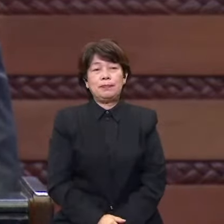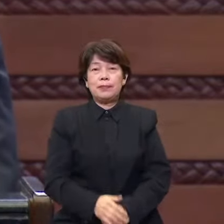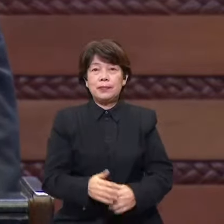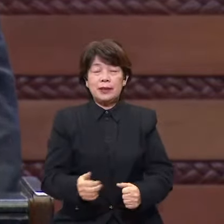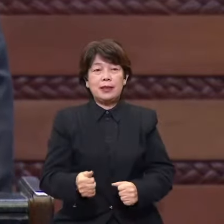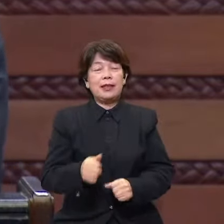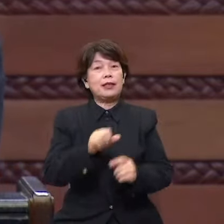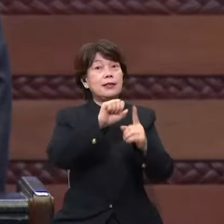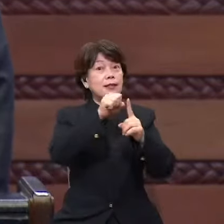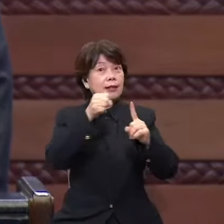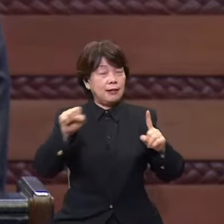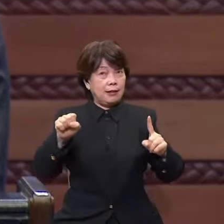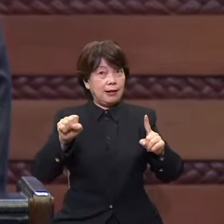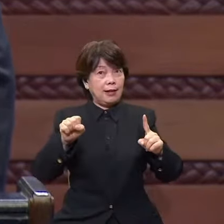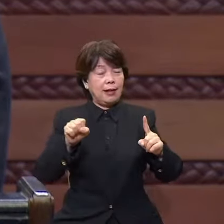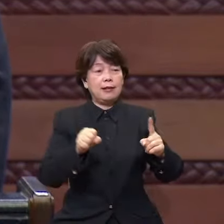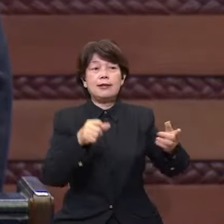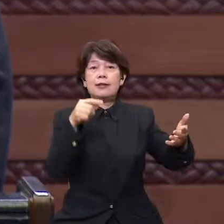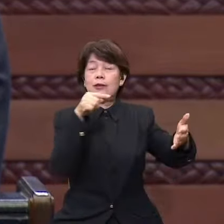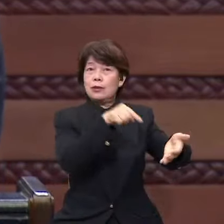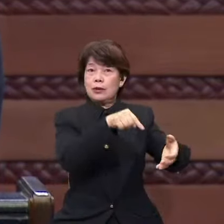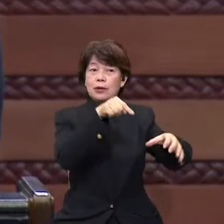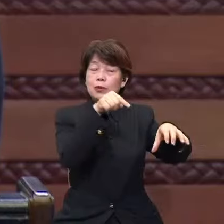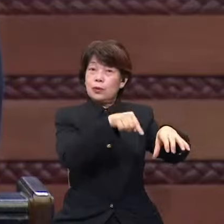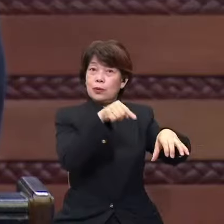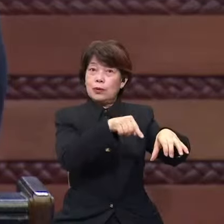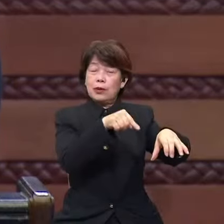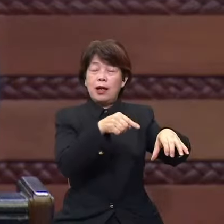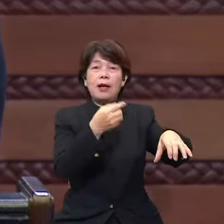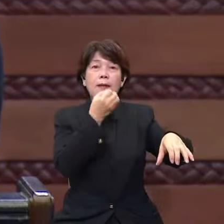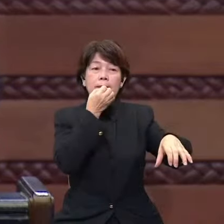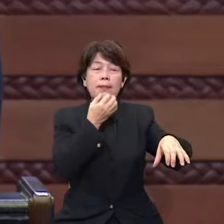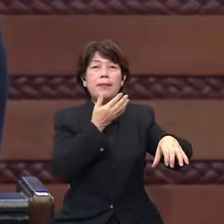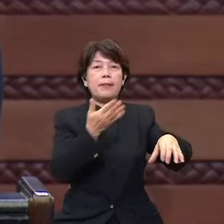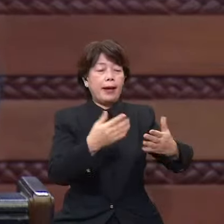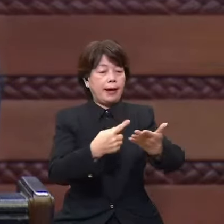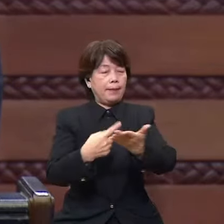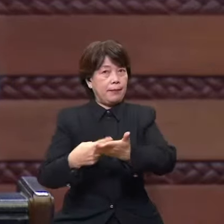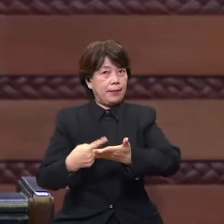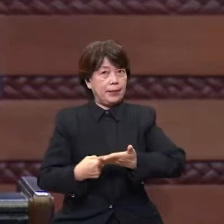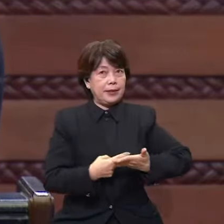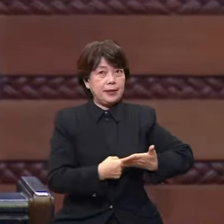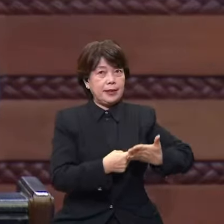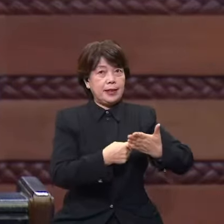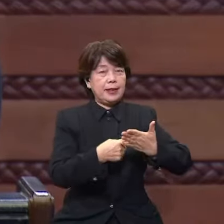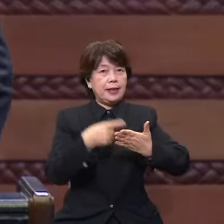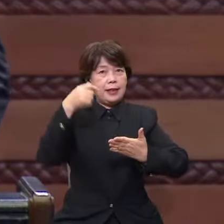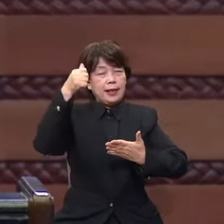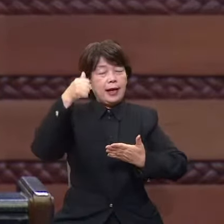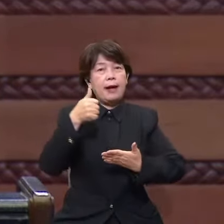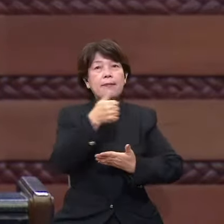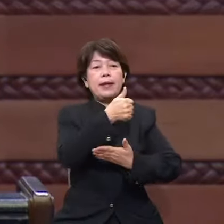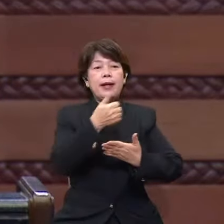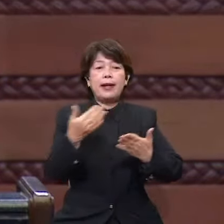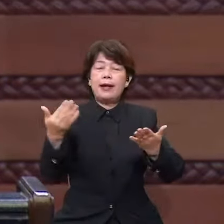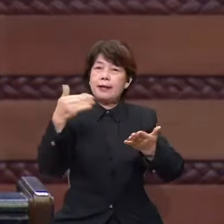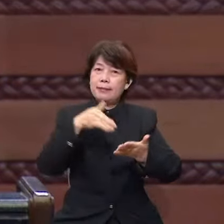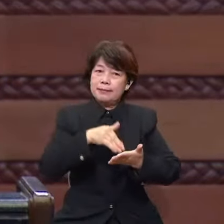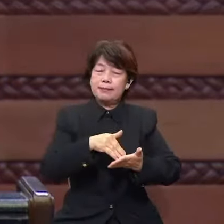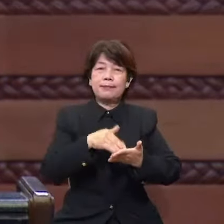sebut, saya akan berbincang dalam kabinet yang akan datang. Sekian, terima kasih.